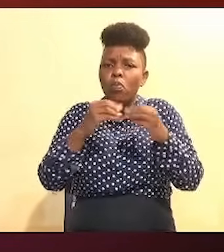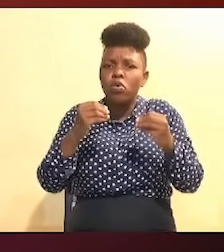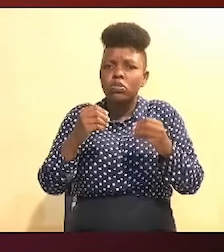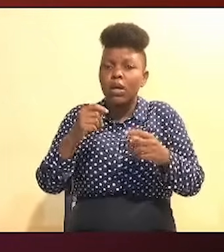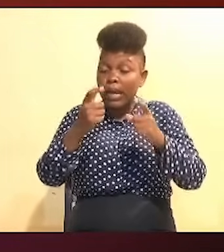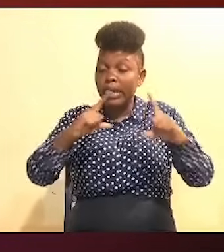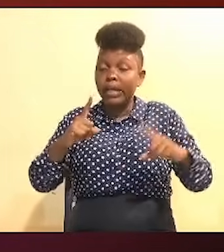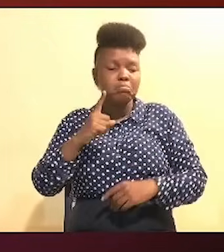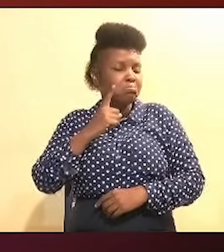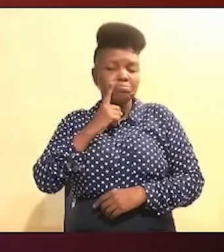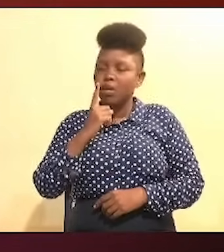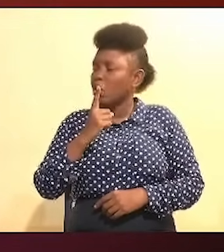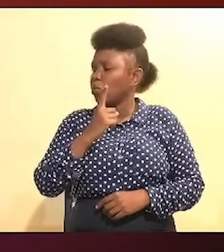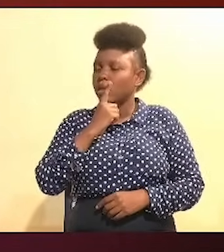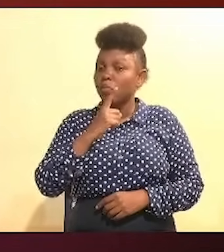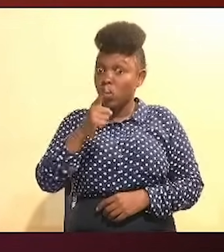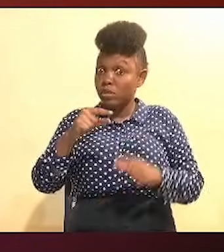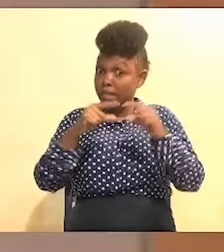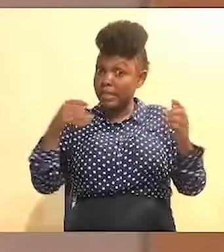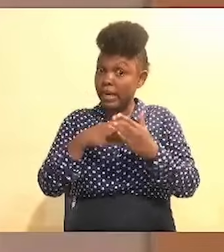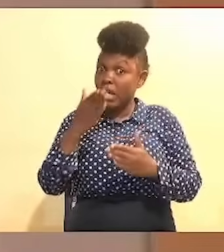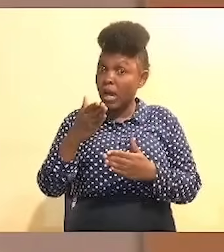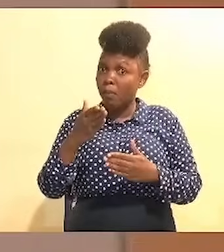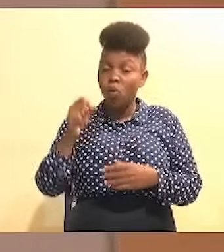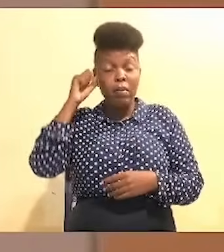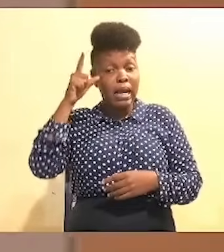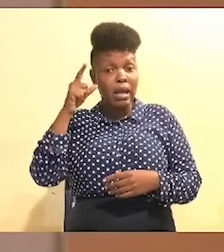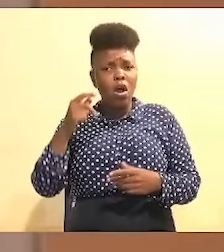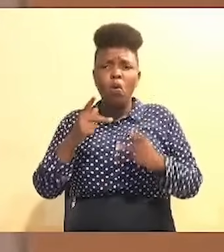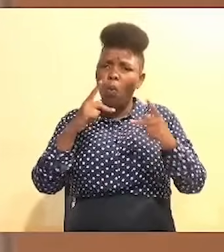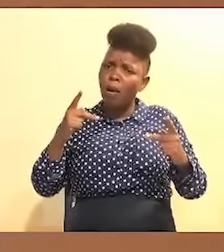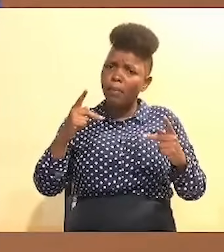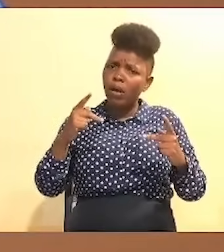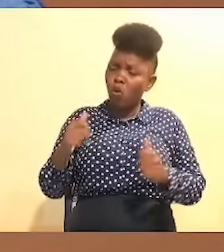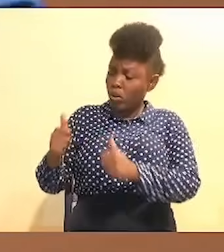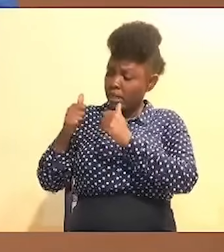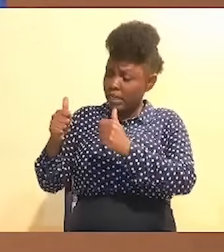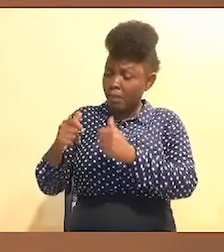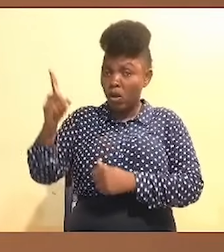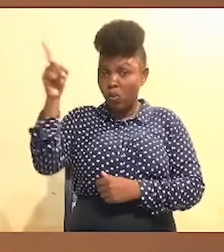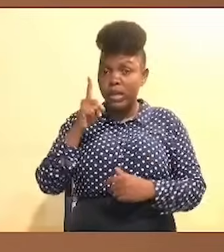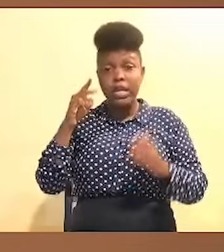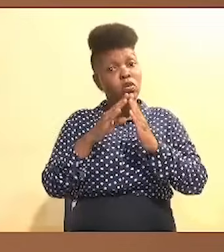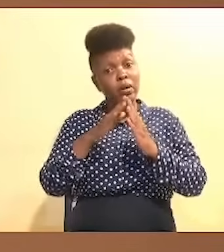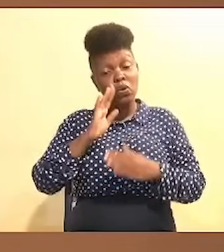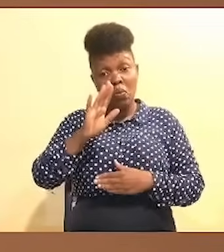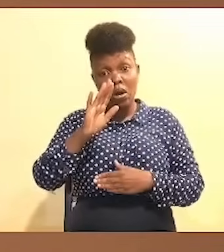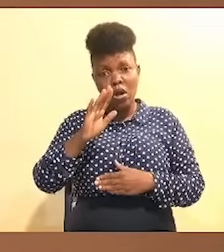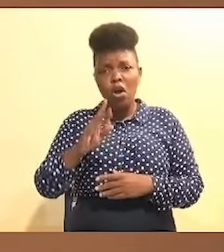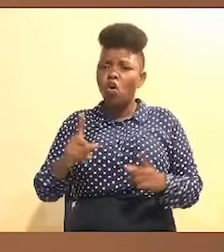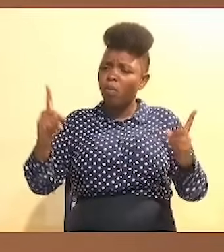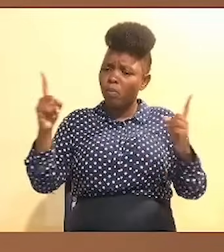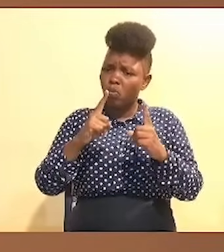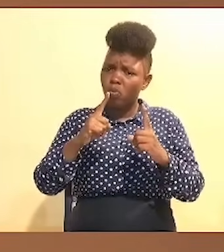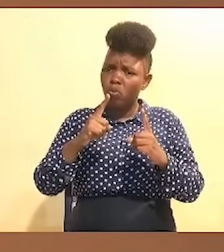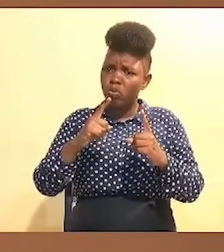Hiyo sentensi mpaka hapo kuna kitu umekielewa. Kwamba tunatarajia ukija nyumbani kwako, umemkuta mwenzi